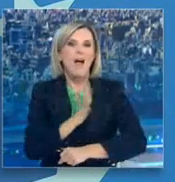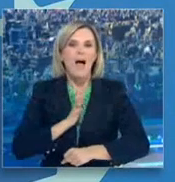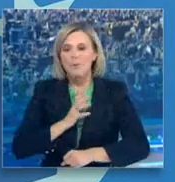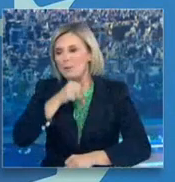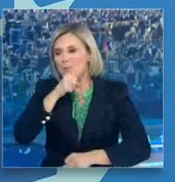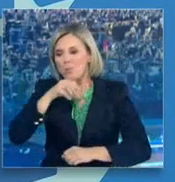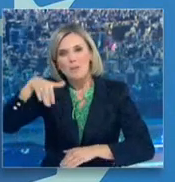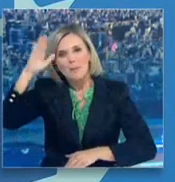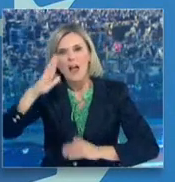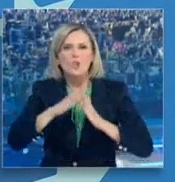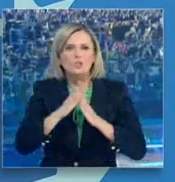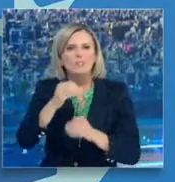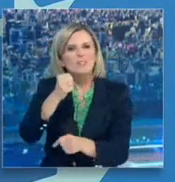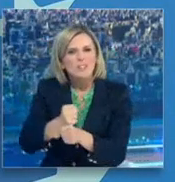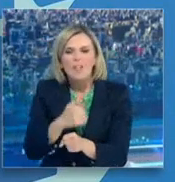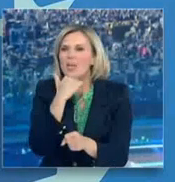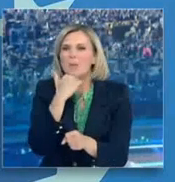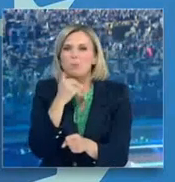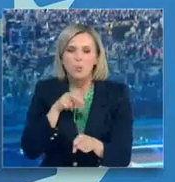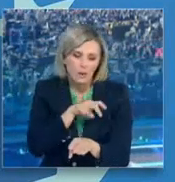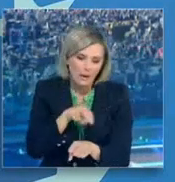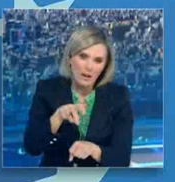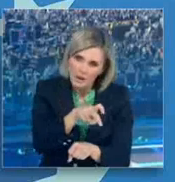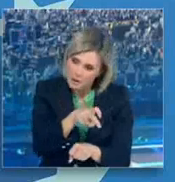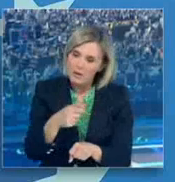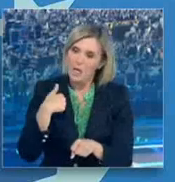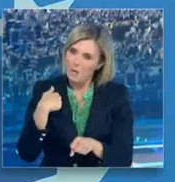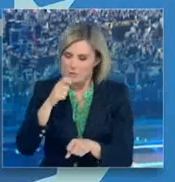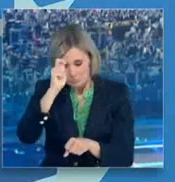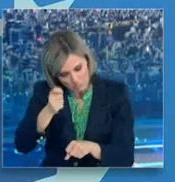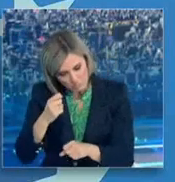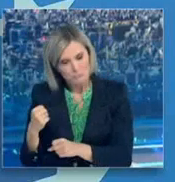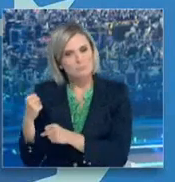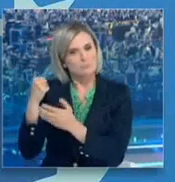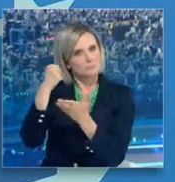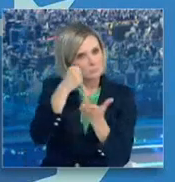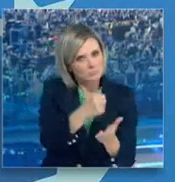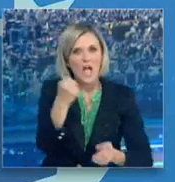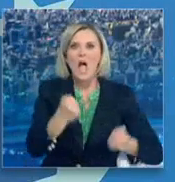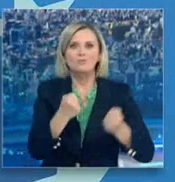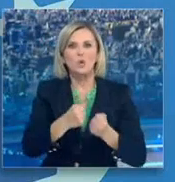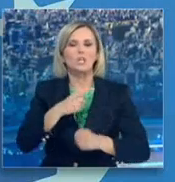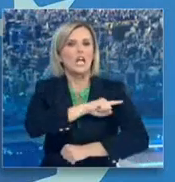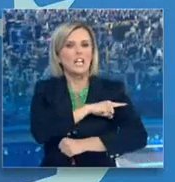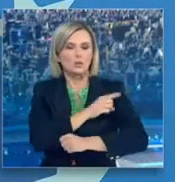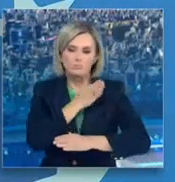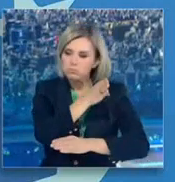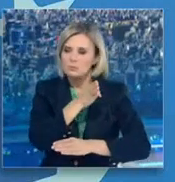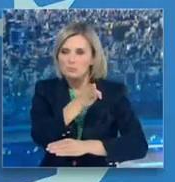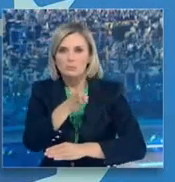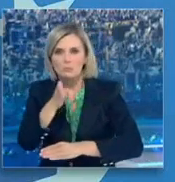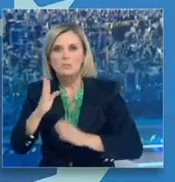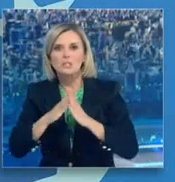μας. Όλοι αυτοί θα καλυφθούν από το μονοδοσικό εμβόλιο της Johnson για προφανείς λόγους.